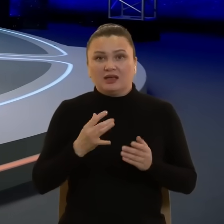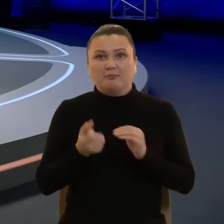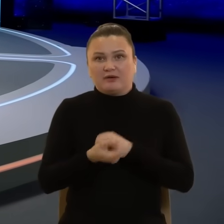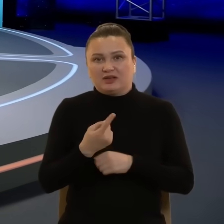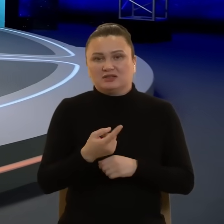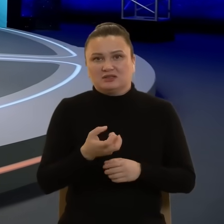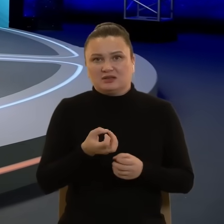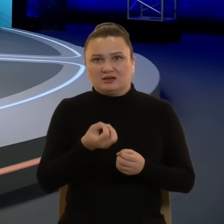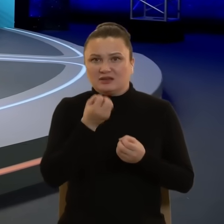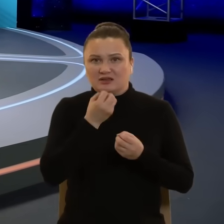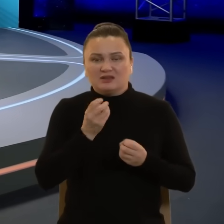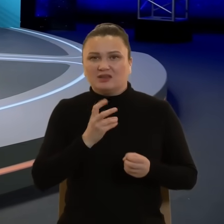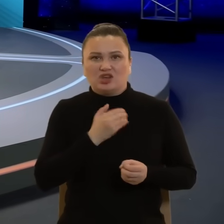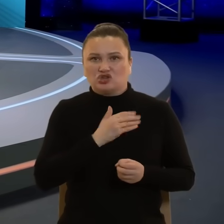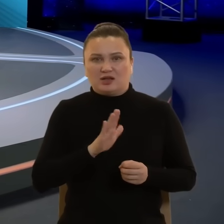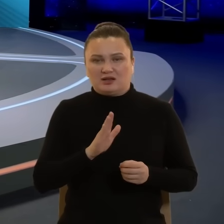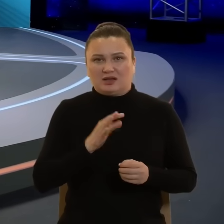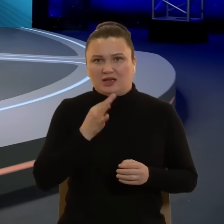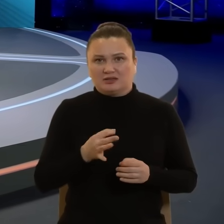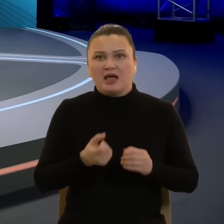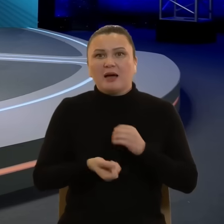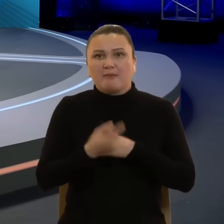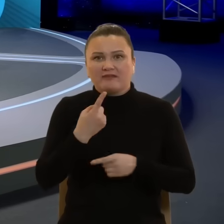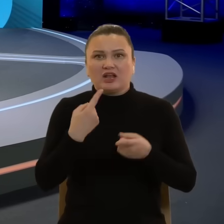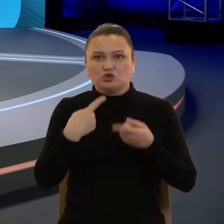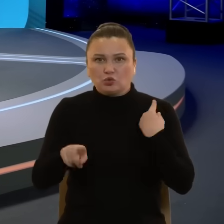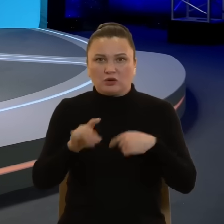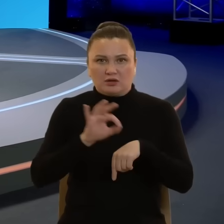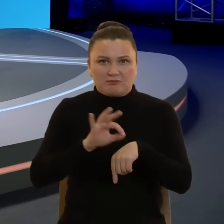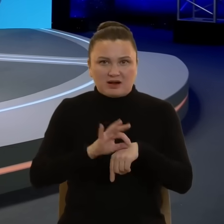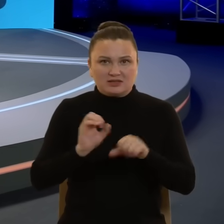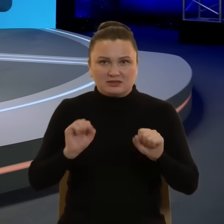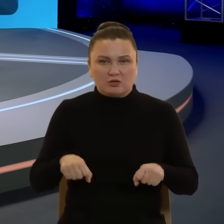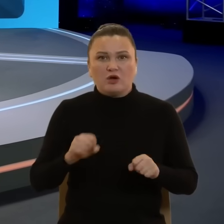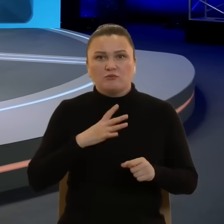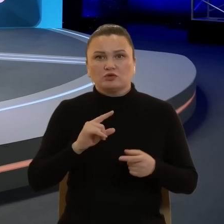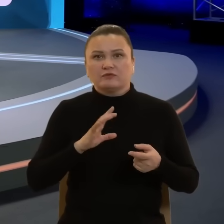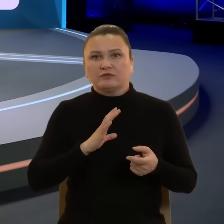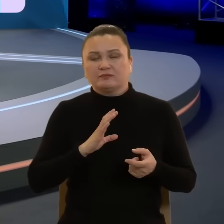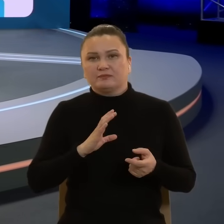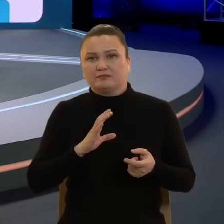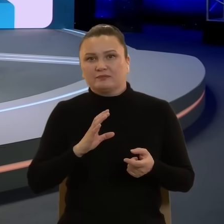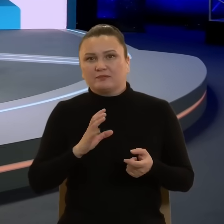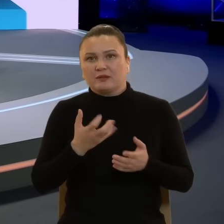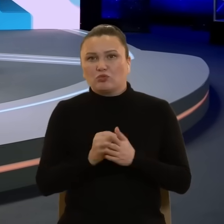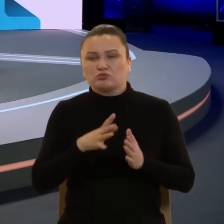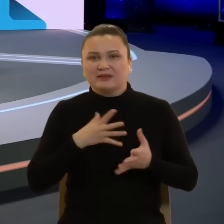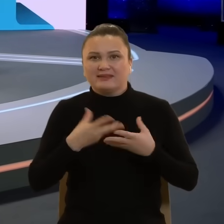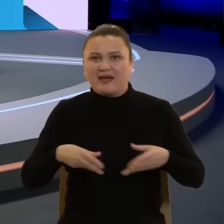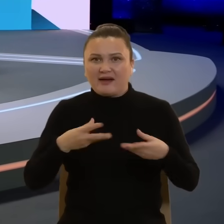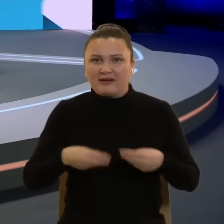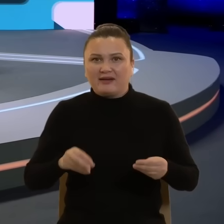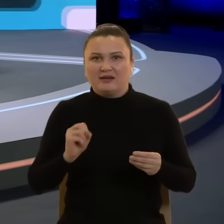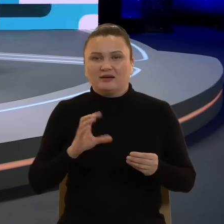нежелательным лекарственным реакциям, к размножению на этом фоне других микроорганизмов. Это может вызывать антибиотико-ассоциированную диарею, либо,